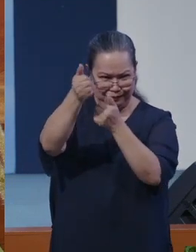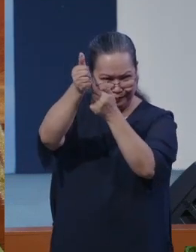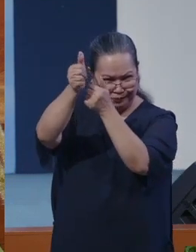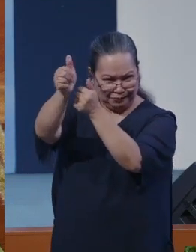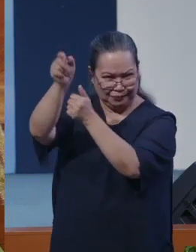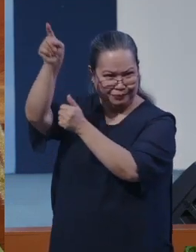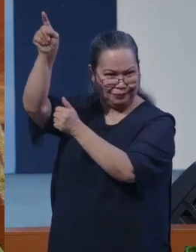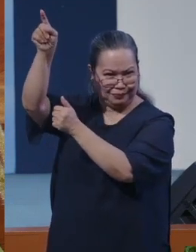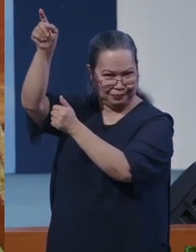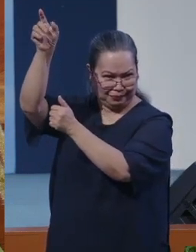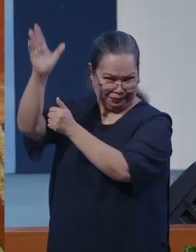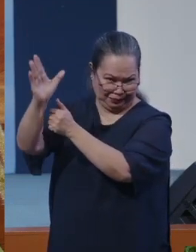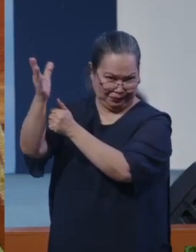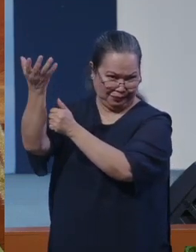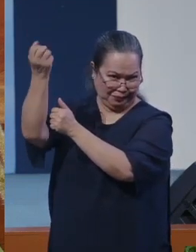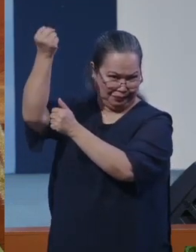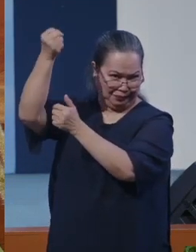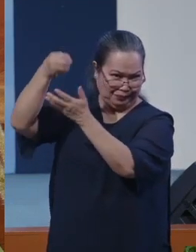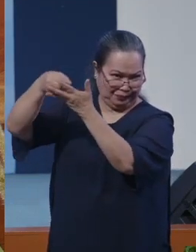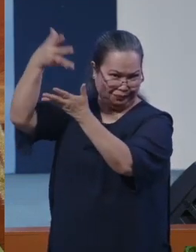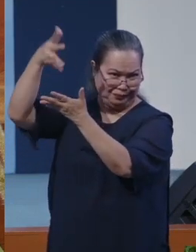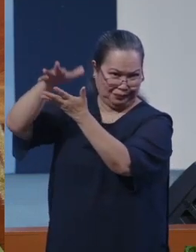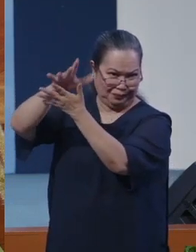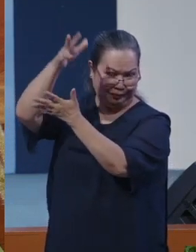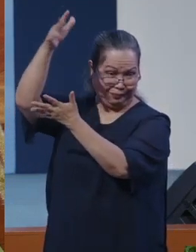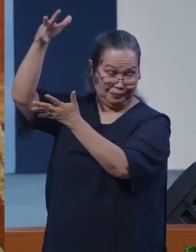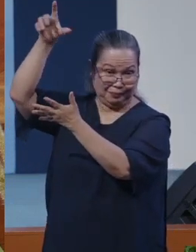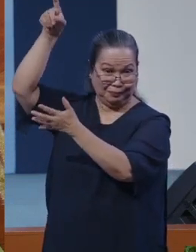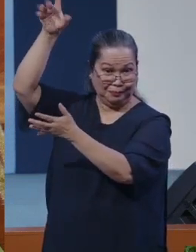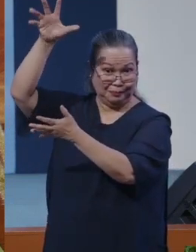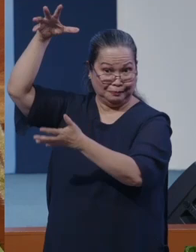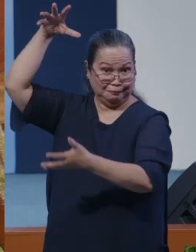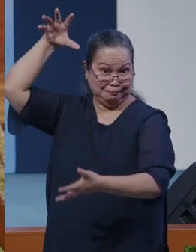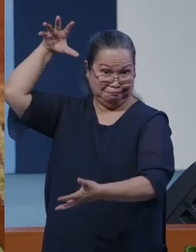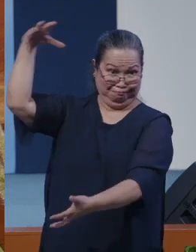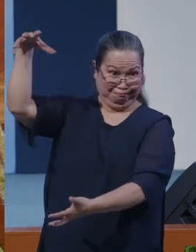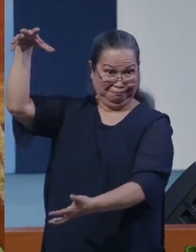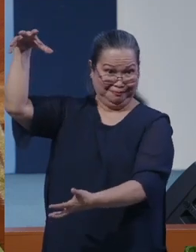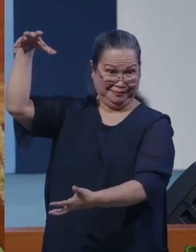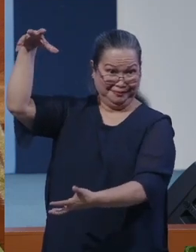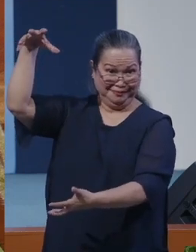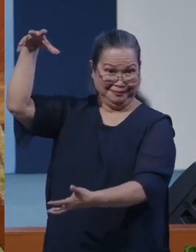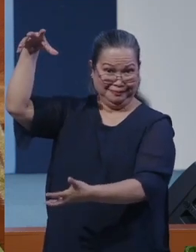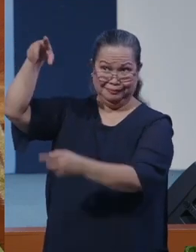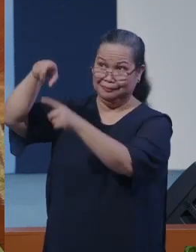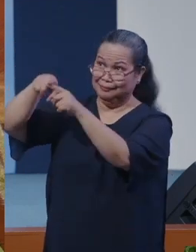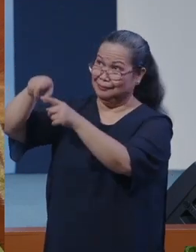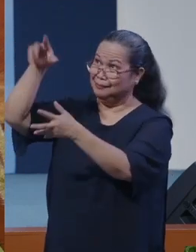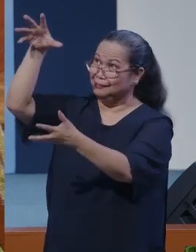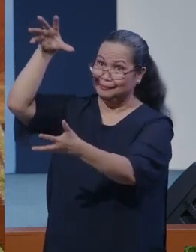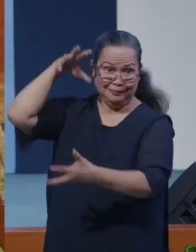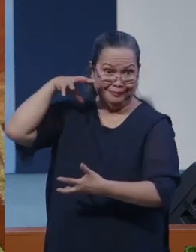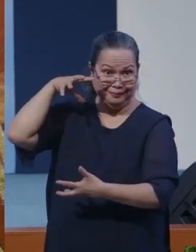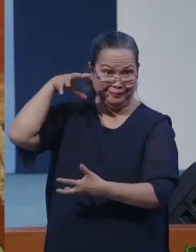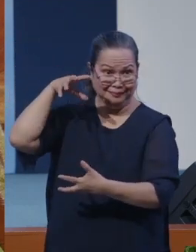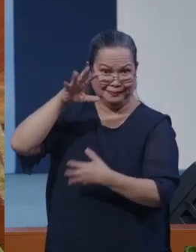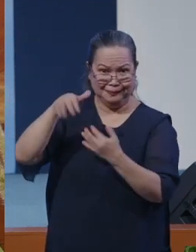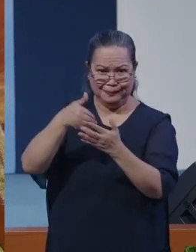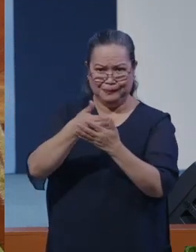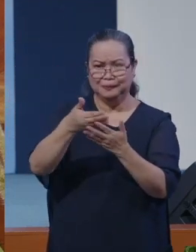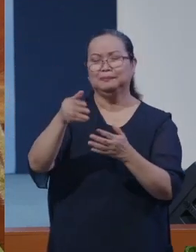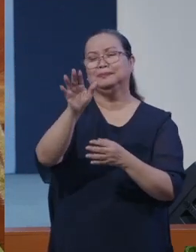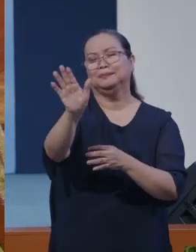according to His riches in glory." Mayaman ang ating Panginoon. According to His riches, He will supply all